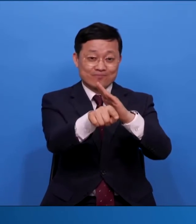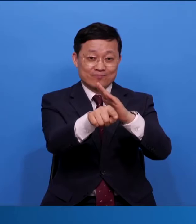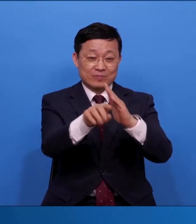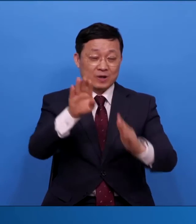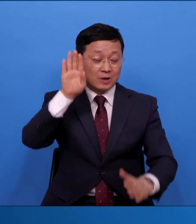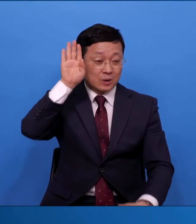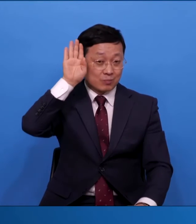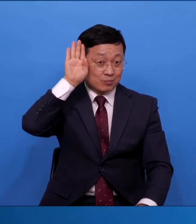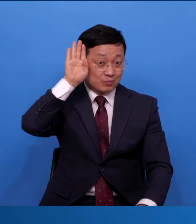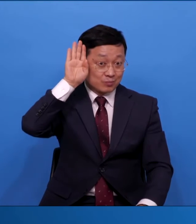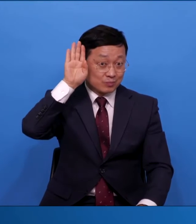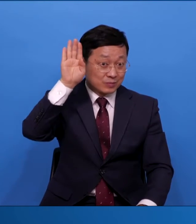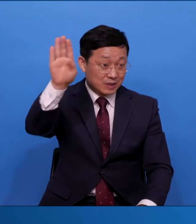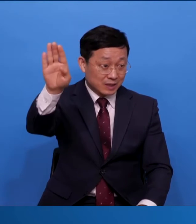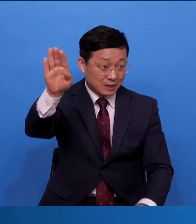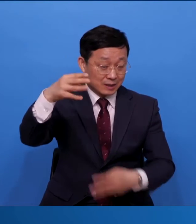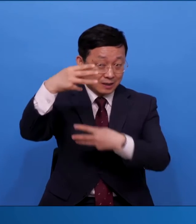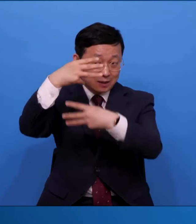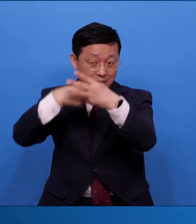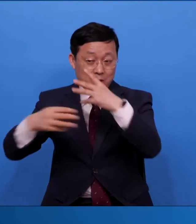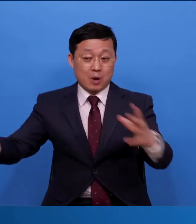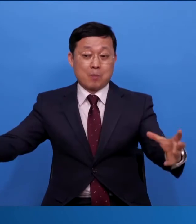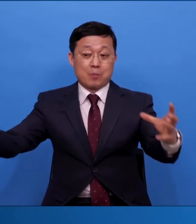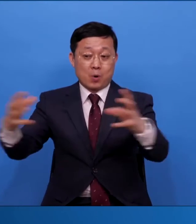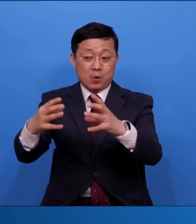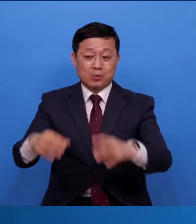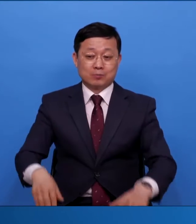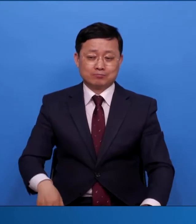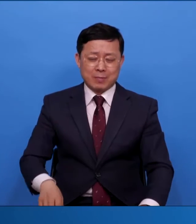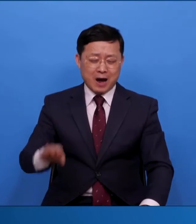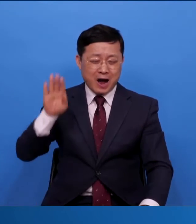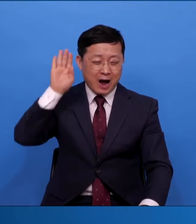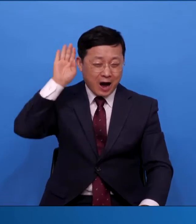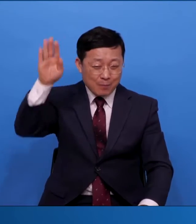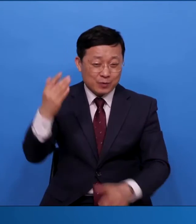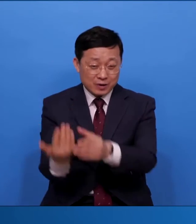미래에 렘 놓고 당위성.